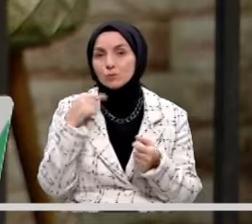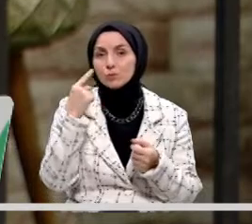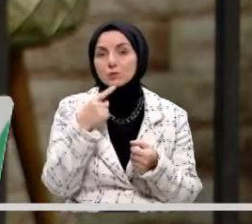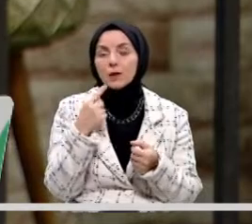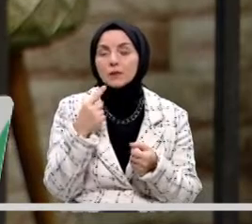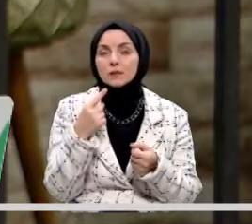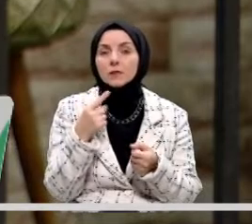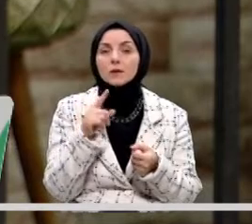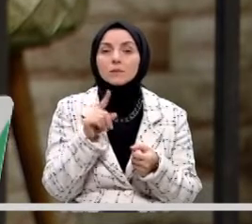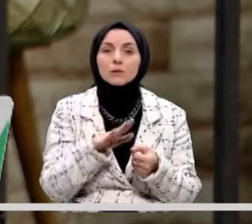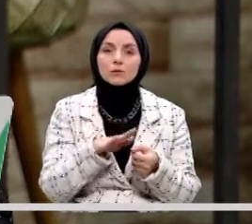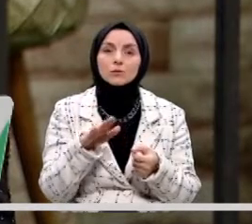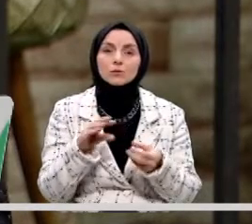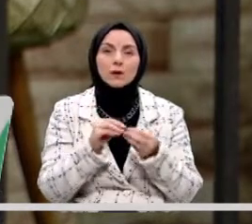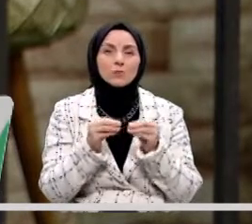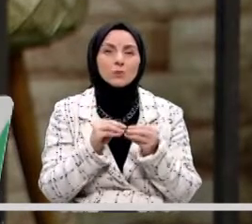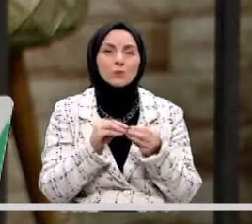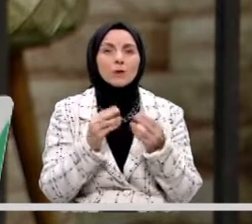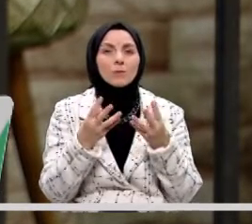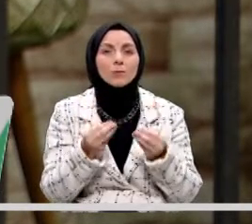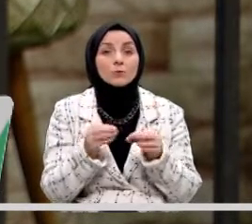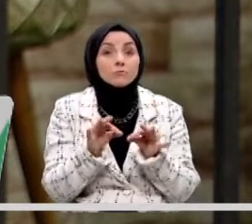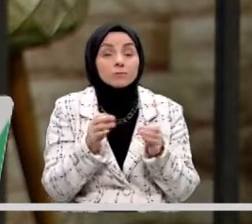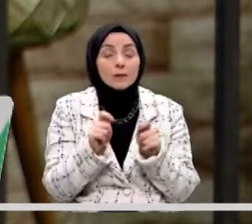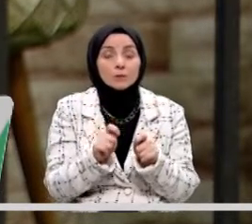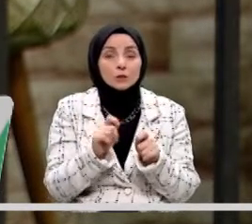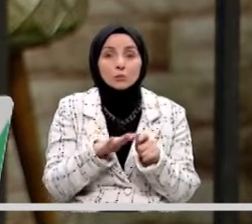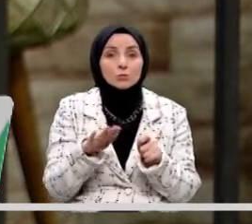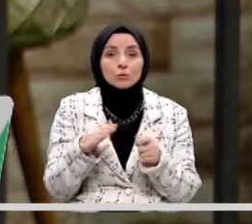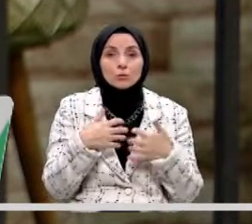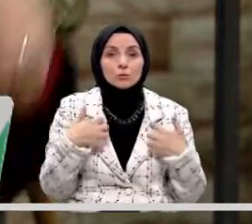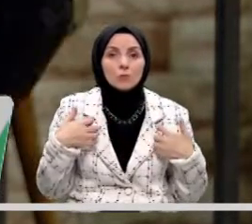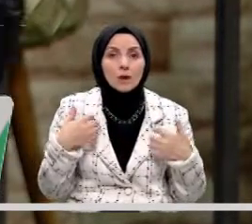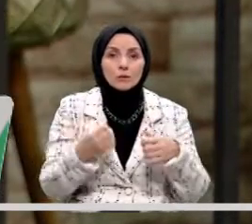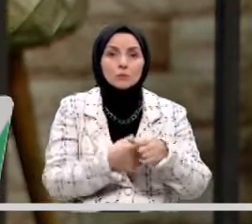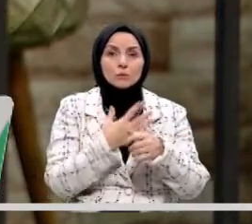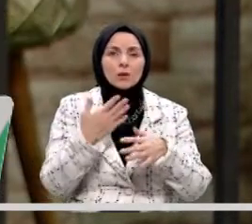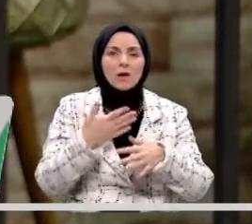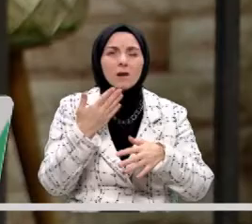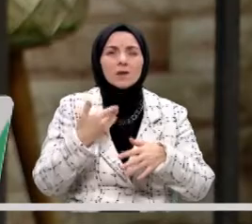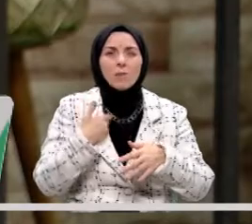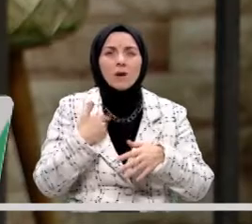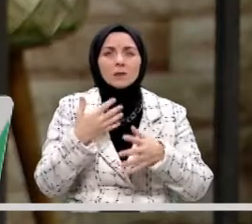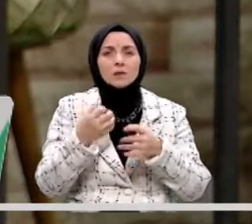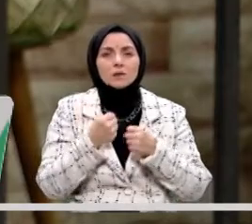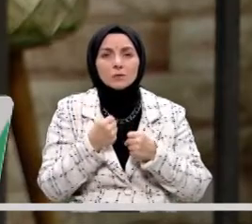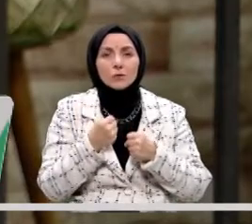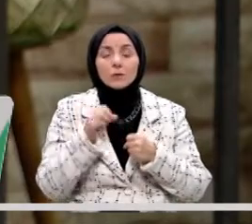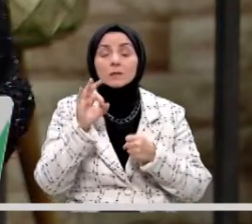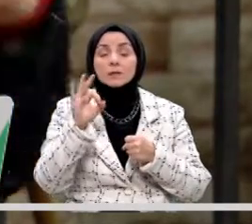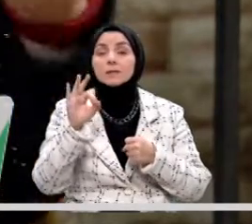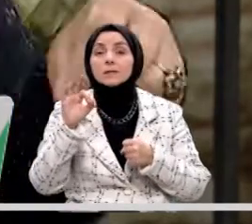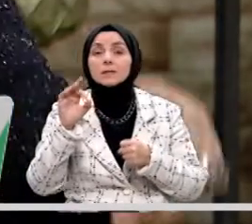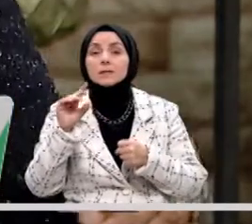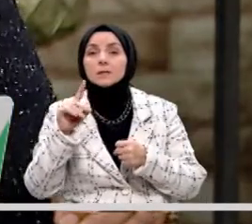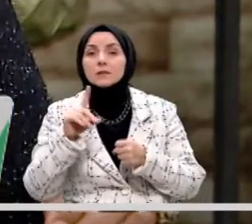çocuklara bir sıkıntı oluşturmuştu Ne yapmışız çocuk güven duygusunu hala benden alıyor 02'den sonra benden almaması gerekirdi sonra